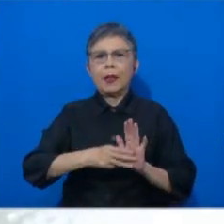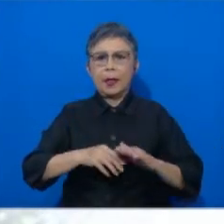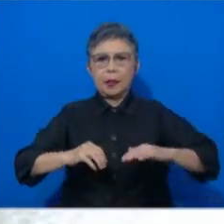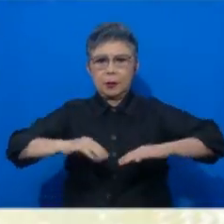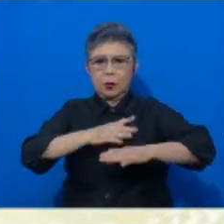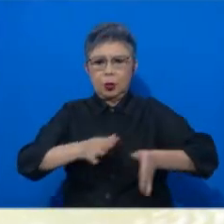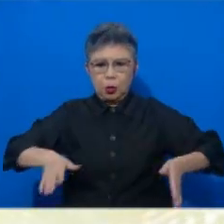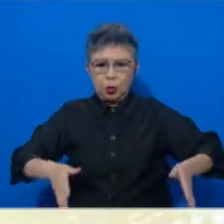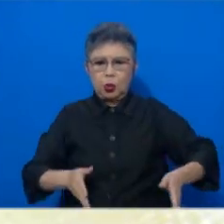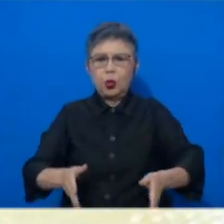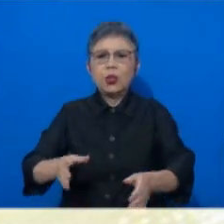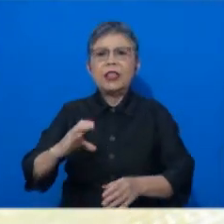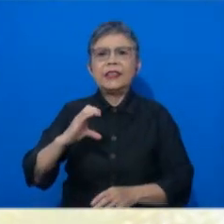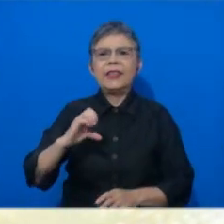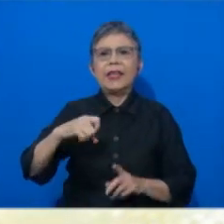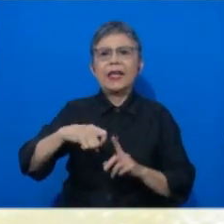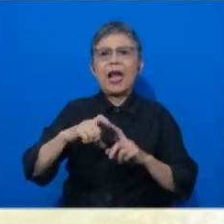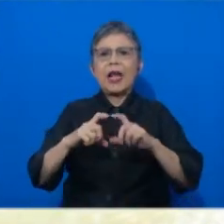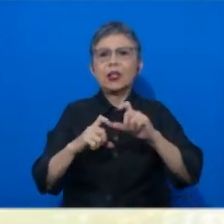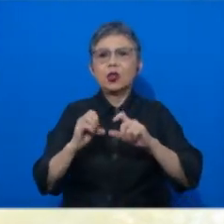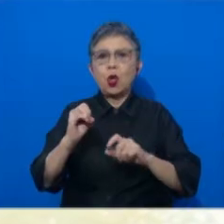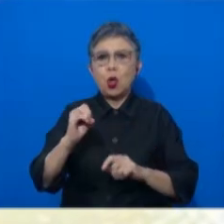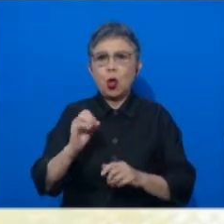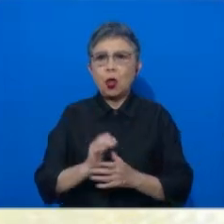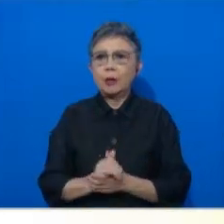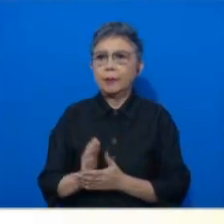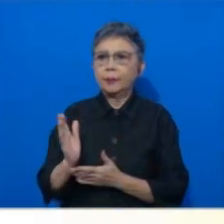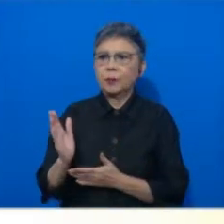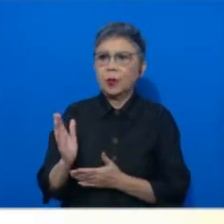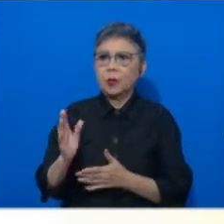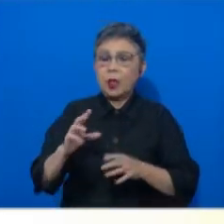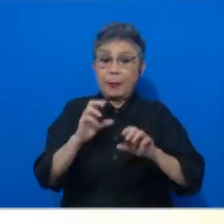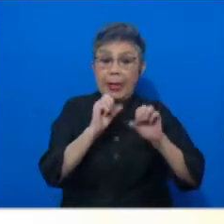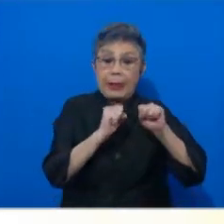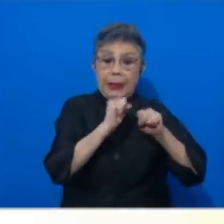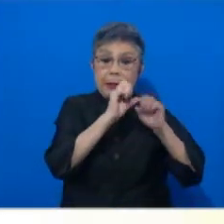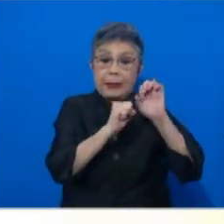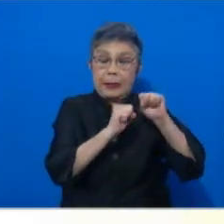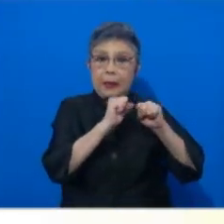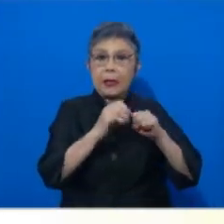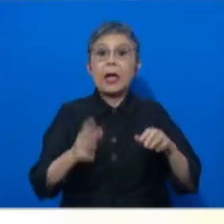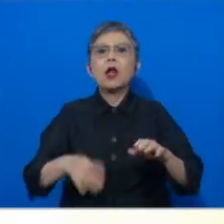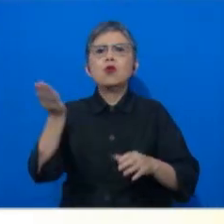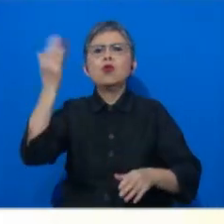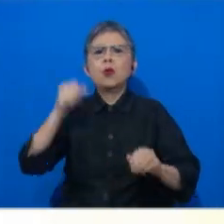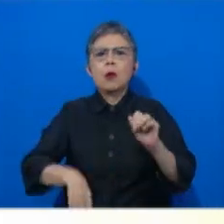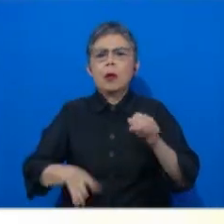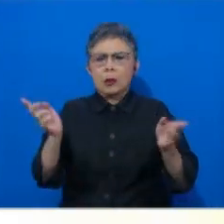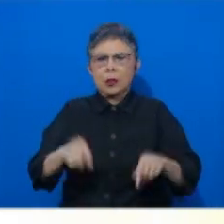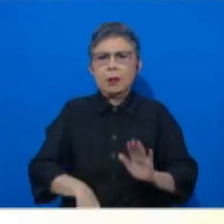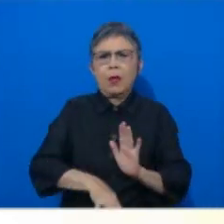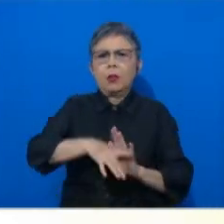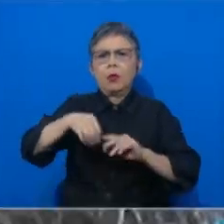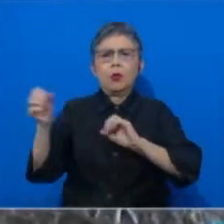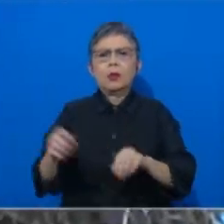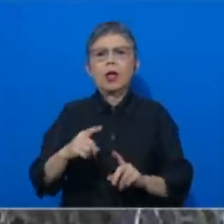Sungai Cikaso dengan cara merayap di atas konstruksi bangunan jembatan yang hancur akibat banjir bandang yang terjadi pada